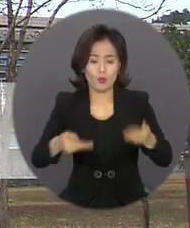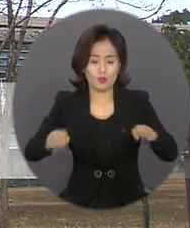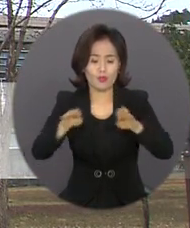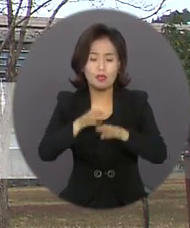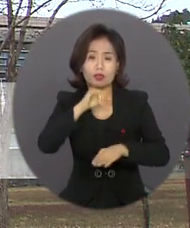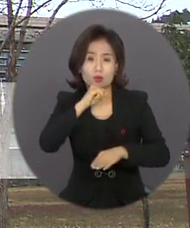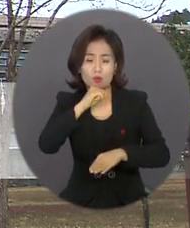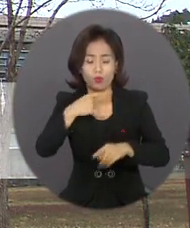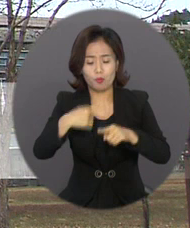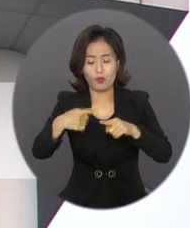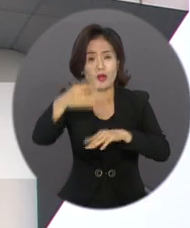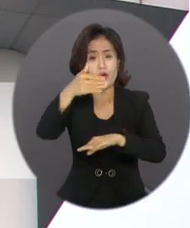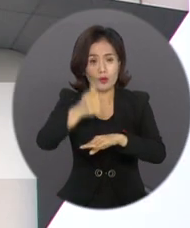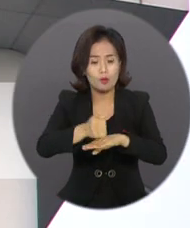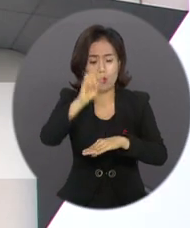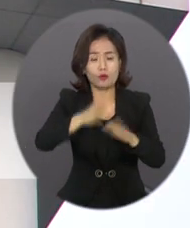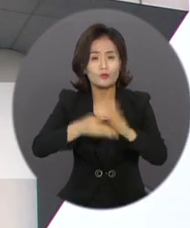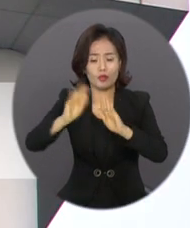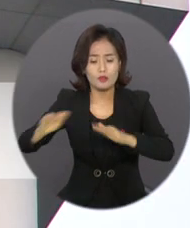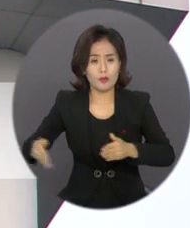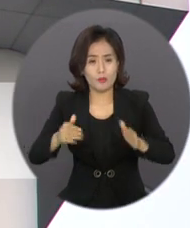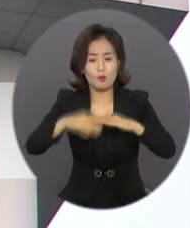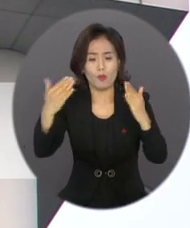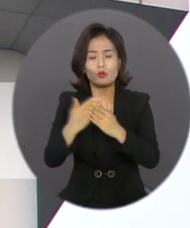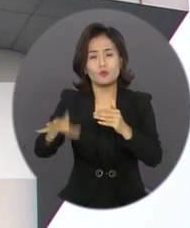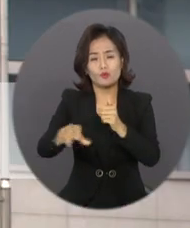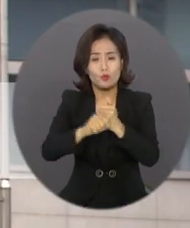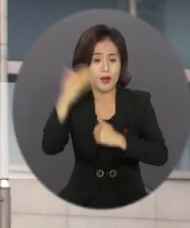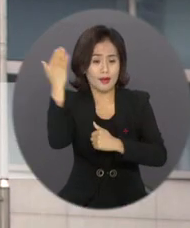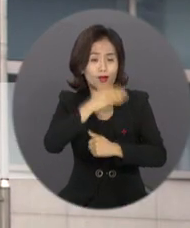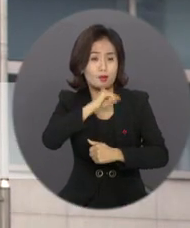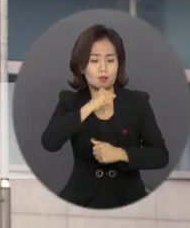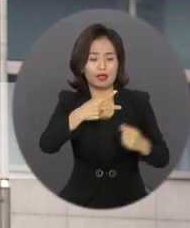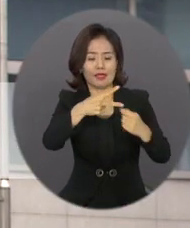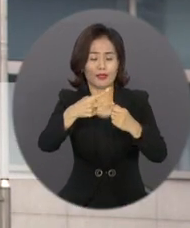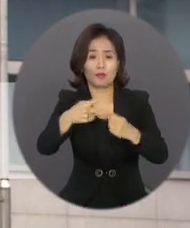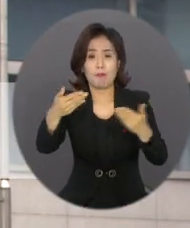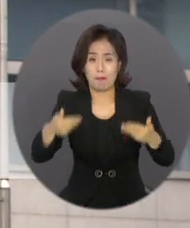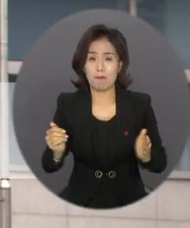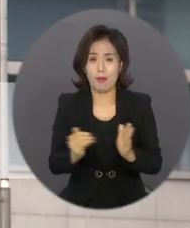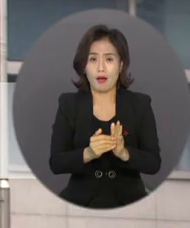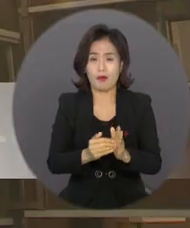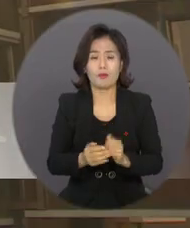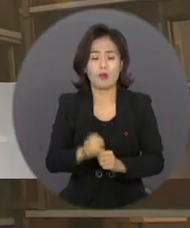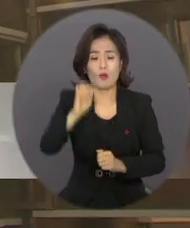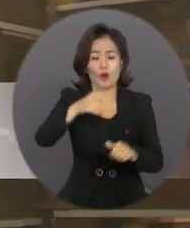조사결과에서 광주시와 전남도는 모두 종합청렴도 2등급을 받았습니다 반면